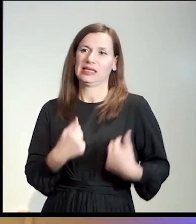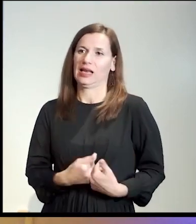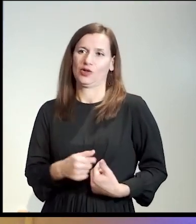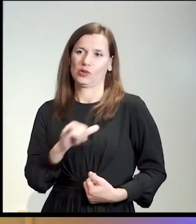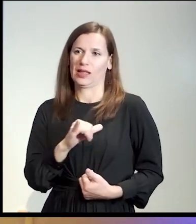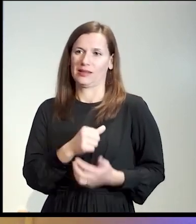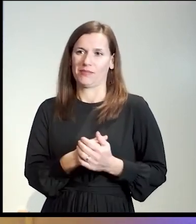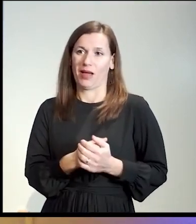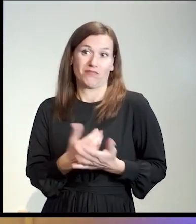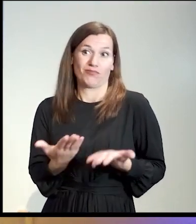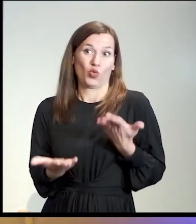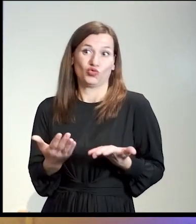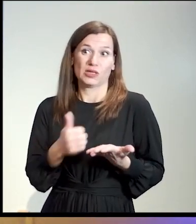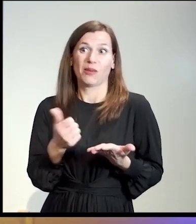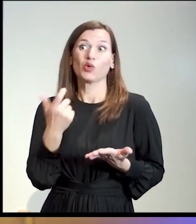radovednosti.